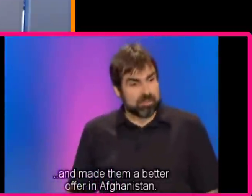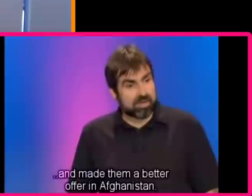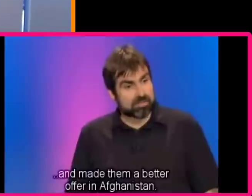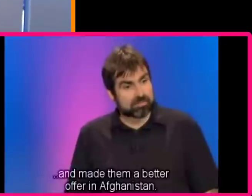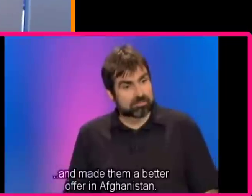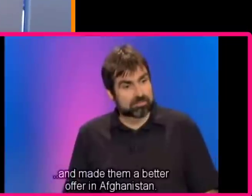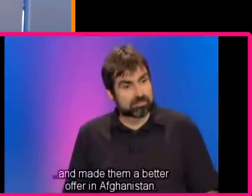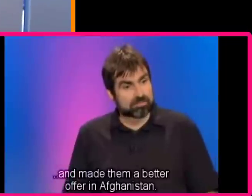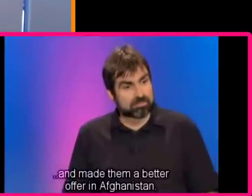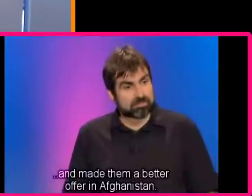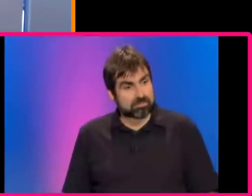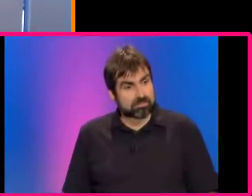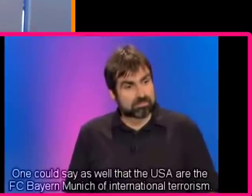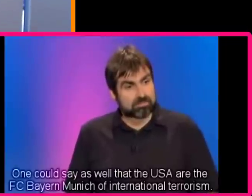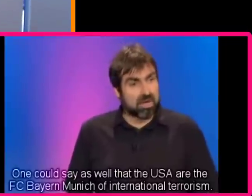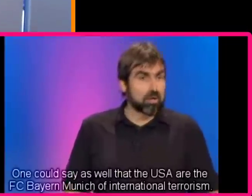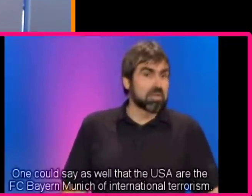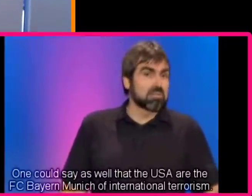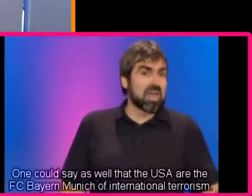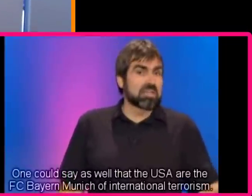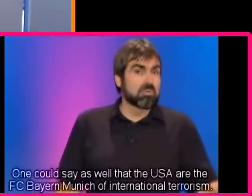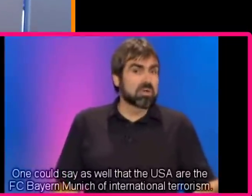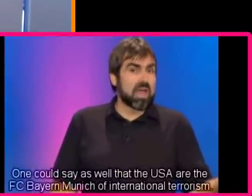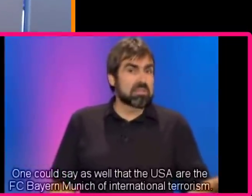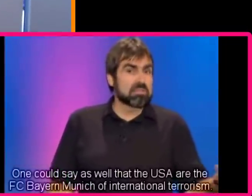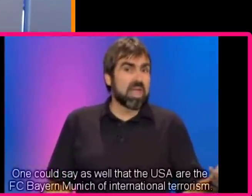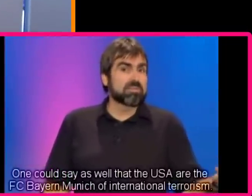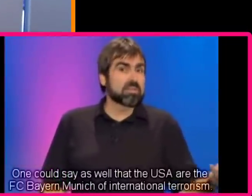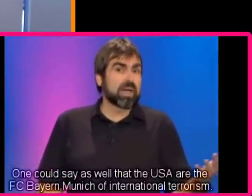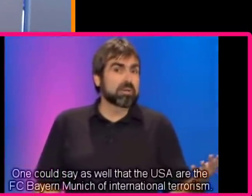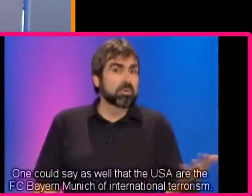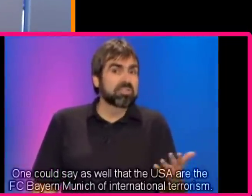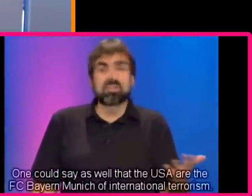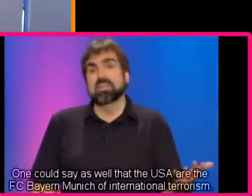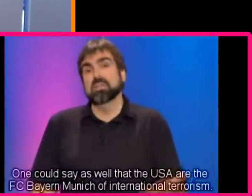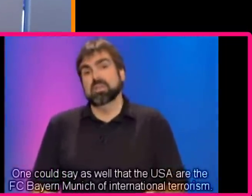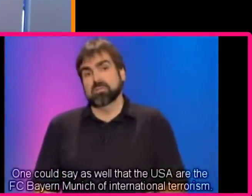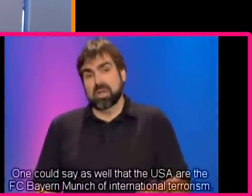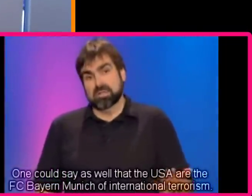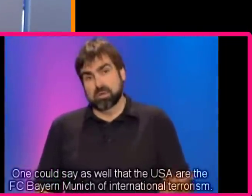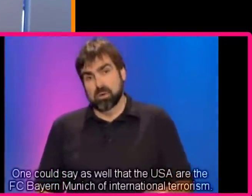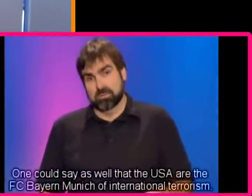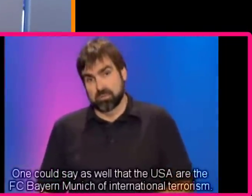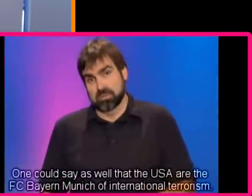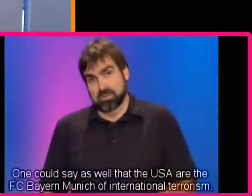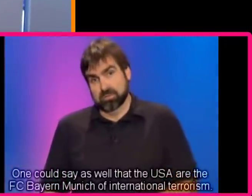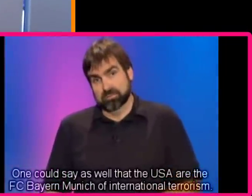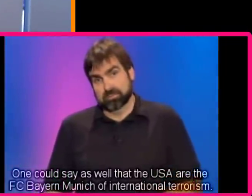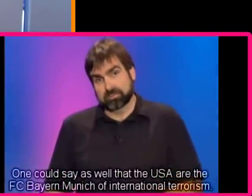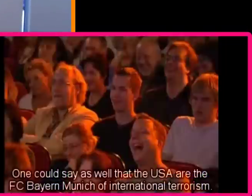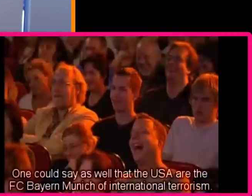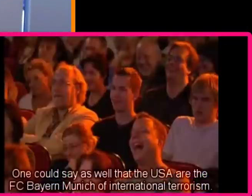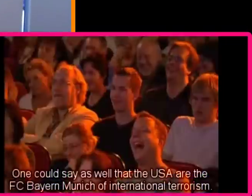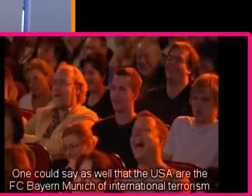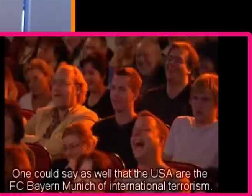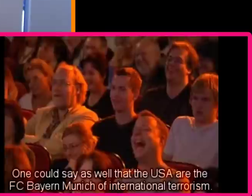gemacht man könnte auch sagen die usa sind der fc bayern münchen ist internationalen terrorismus